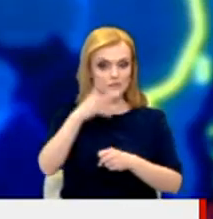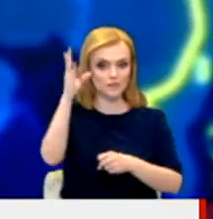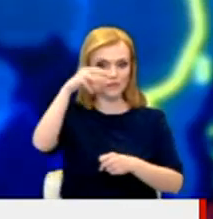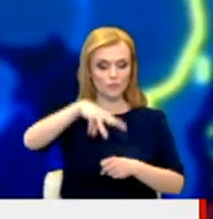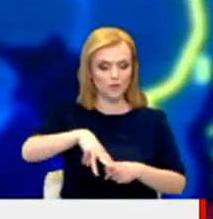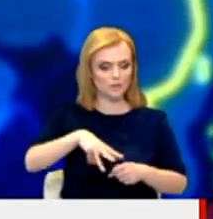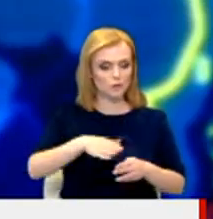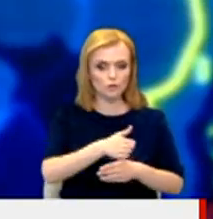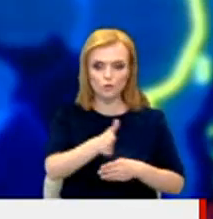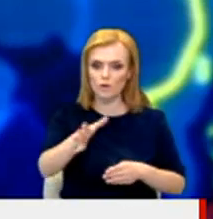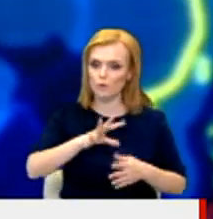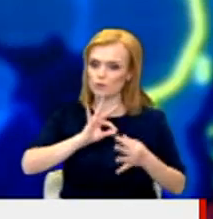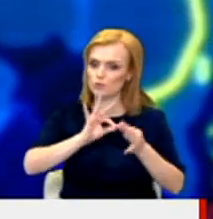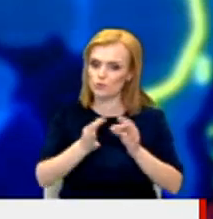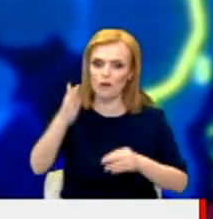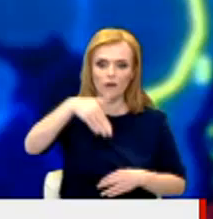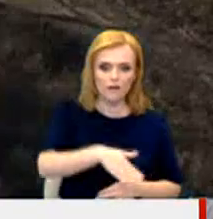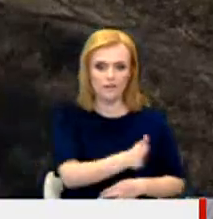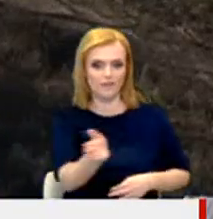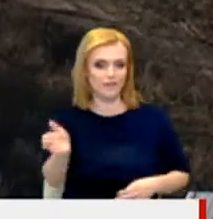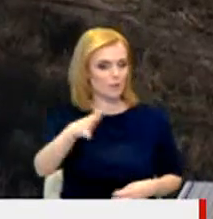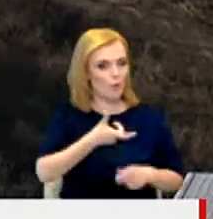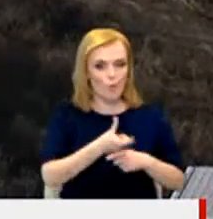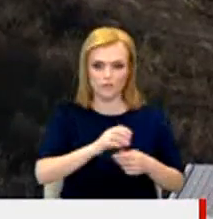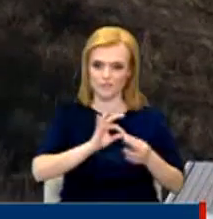de dificil, cu zeci de urcări și coborâri.